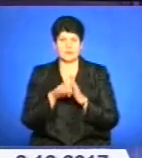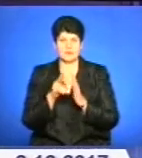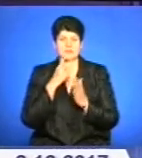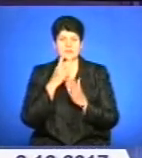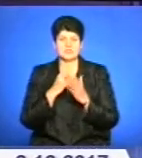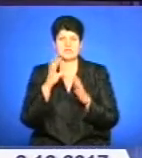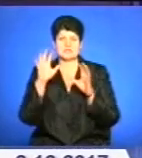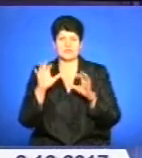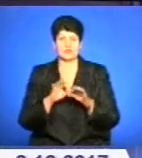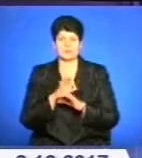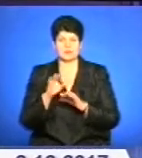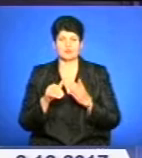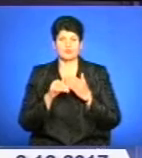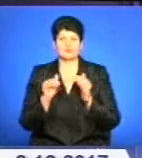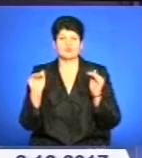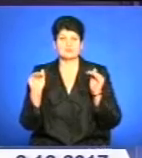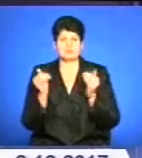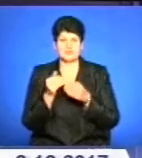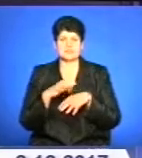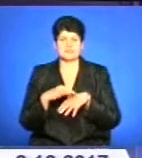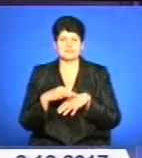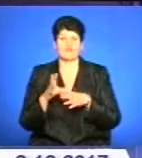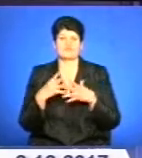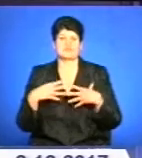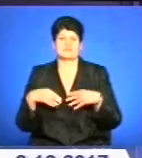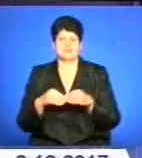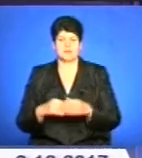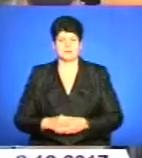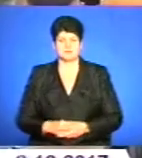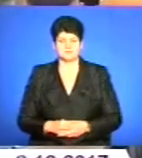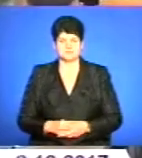допоможуть знизити рівень насильства у сім'ях. Детальніше про це дивіться у сюжеті.